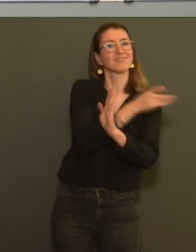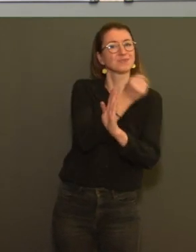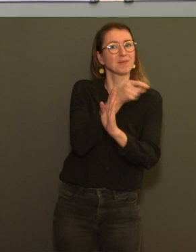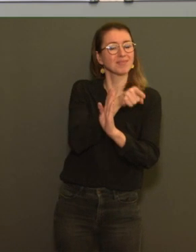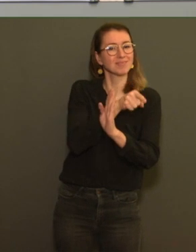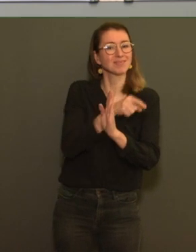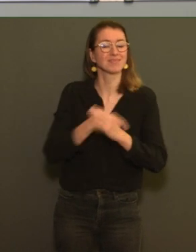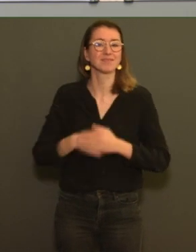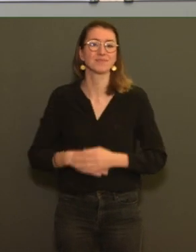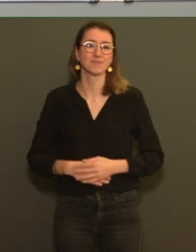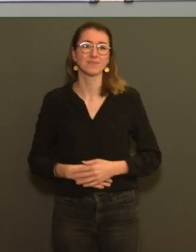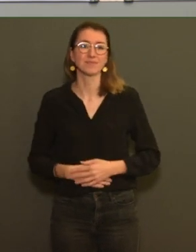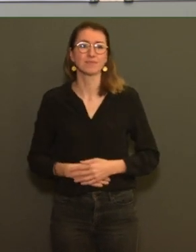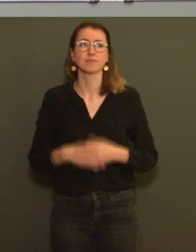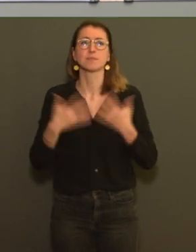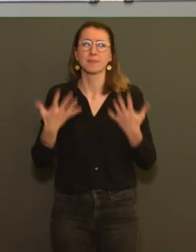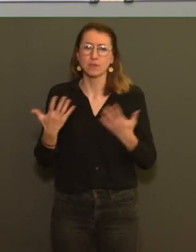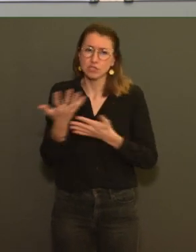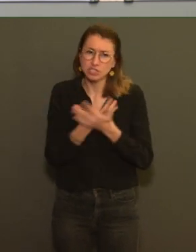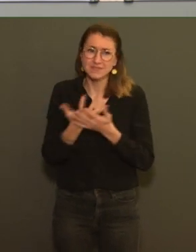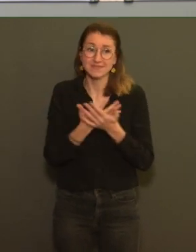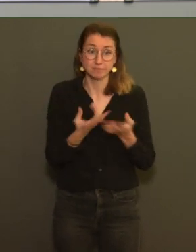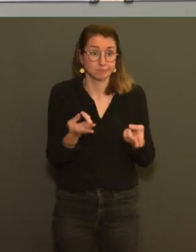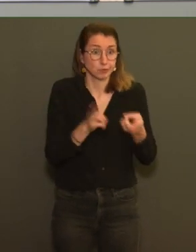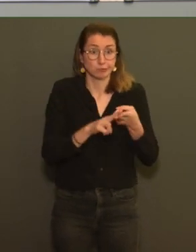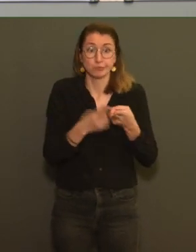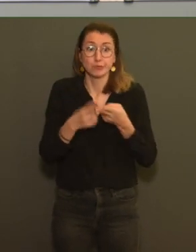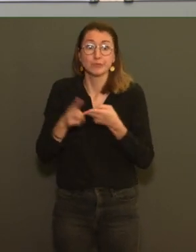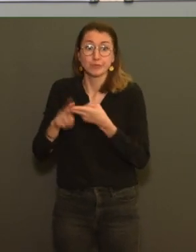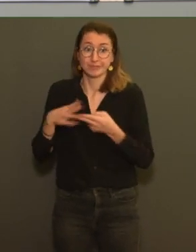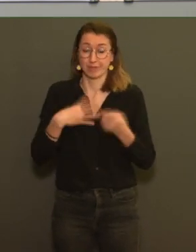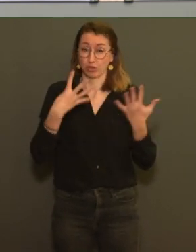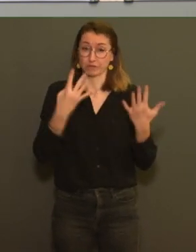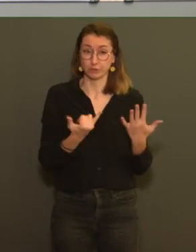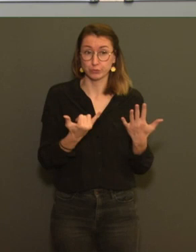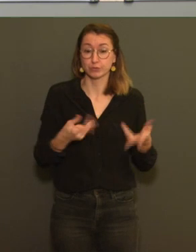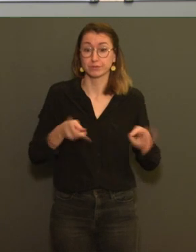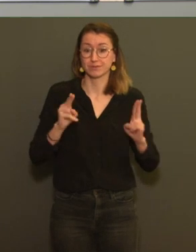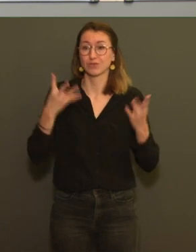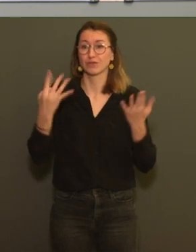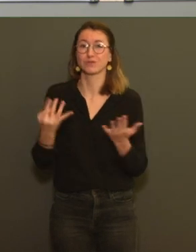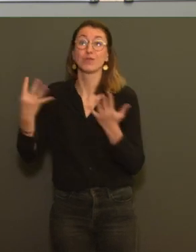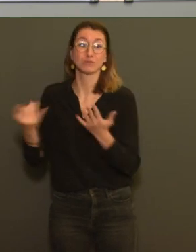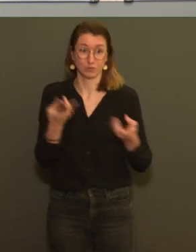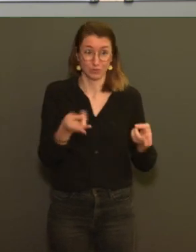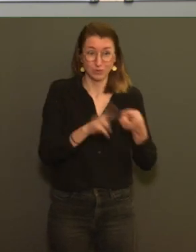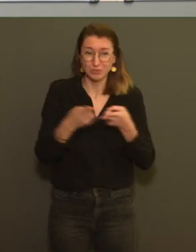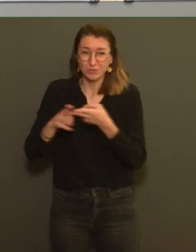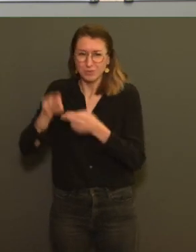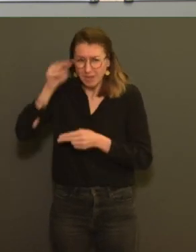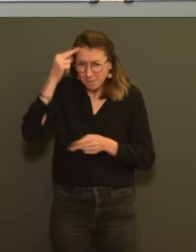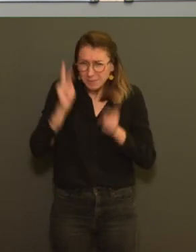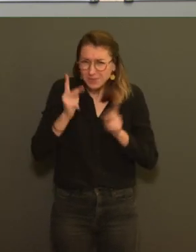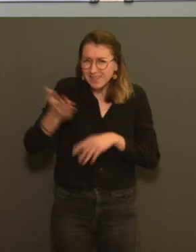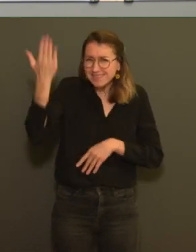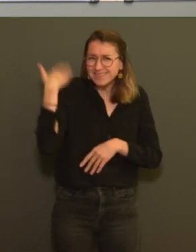Actuellement, ces chiffres doublent tous les 9 jours. Et si vous étiez attentif, vous vous rendiez compte peut-être qu'il y a encore une petite semaine, ces